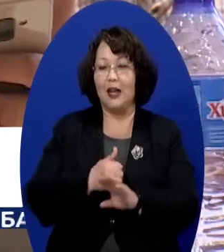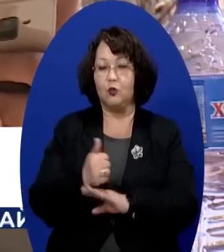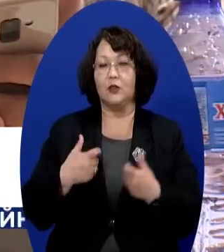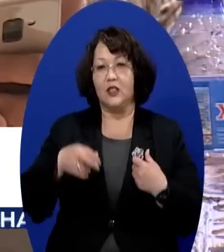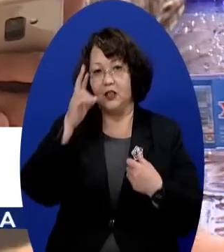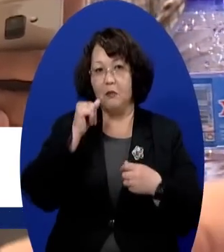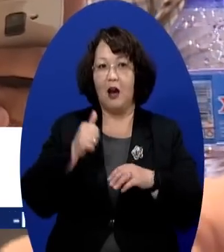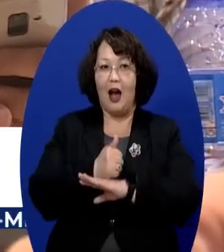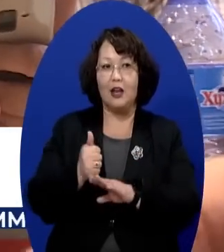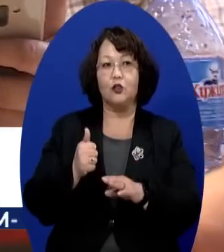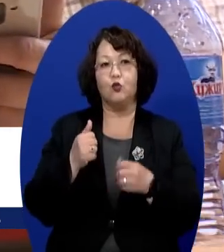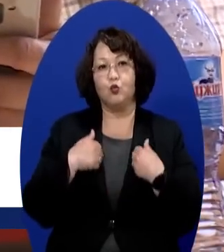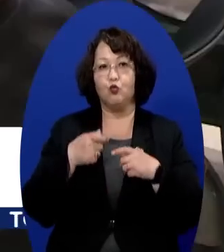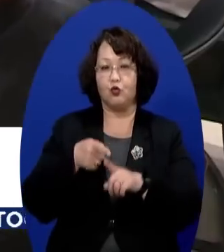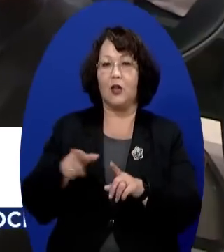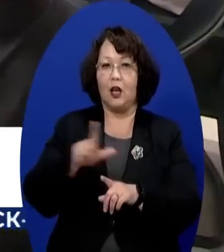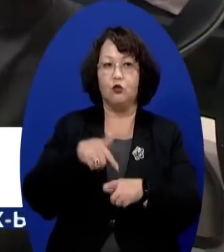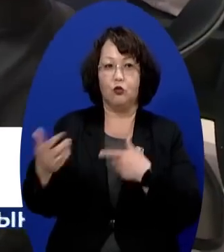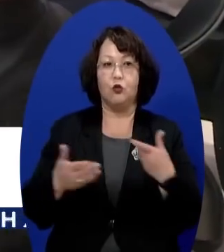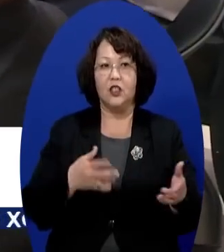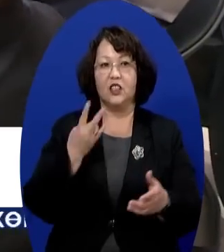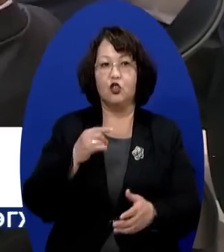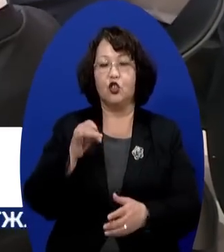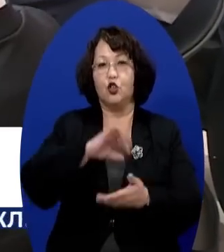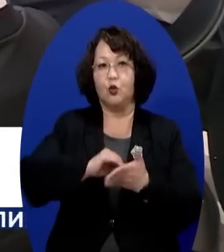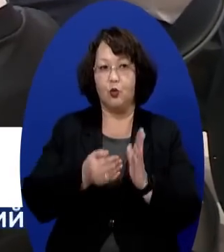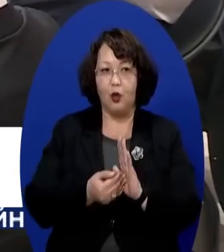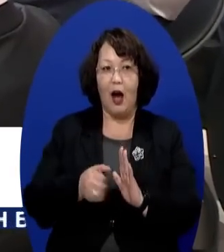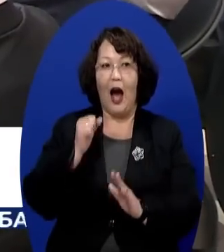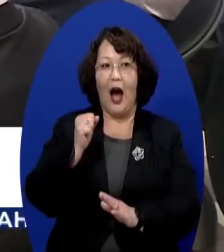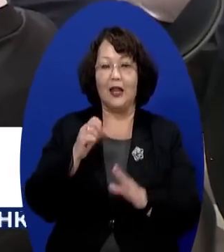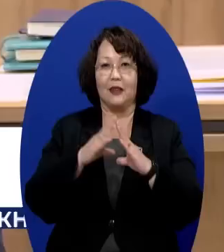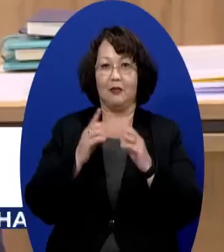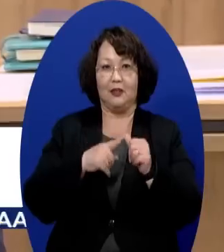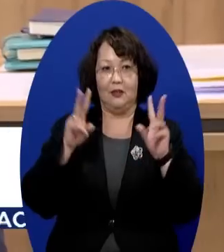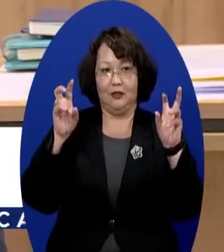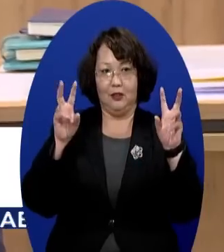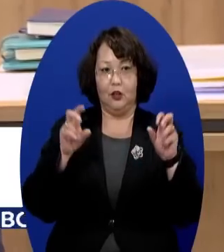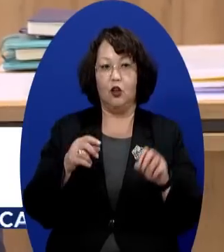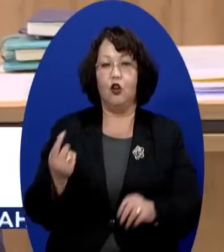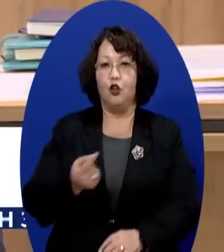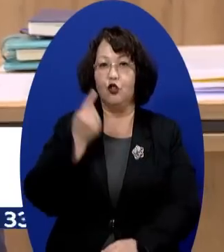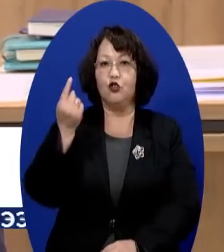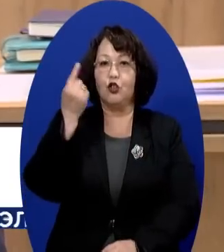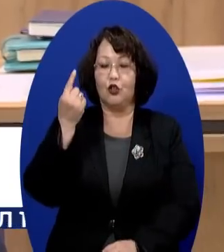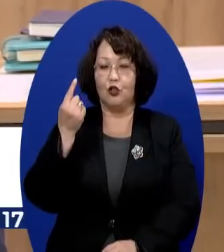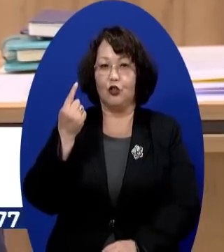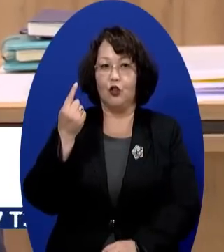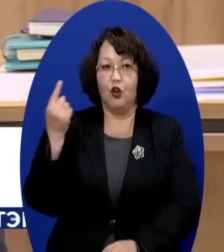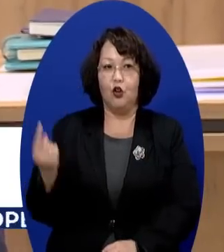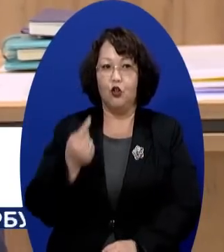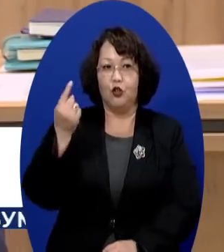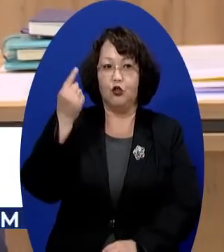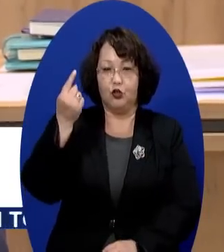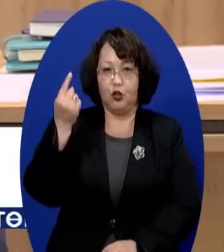Гэтэл нийслэлийн ерөнхий төлөвлөгөө бол архитектор А даалгавар гэдэг маягтаар тухайн одоо өндөрчлөлттэй газар өндөрчлөлттэй